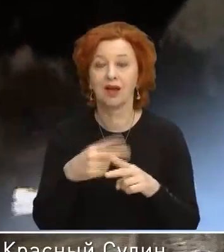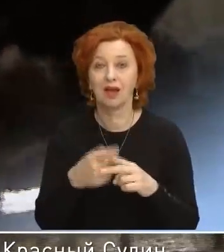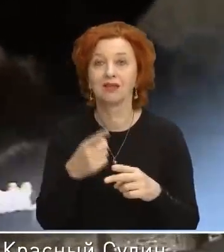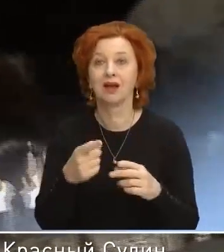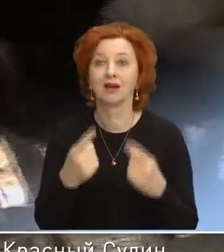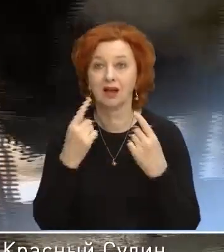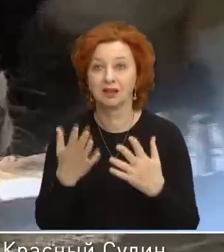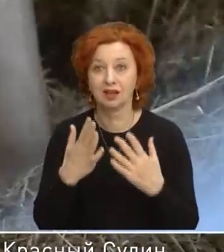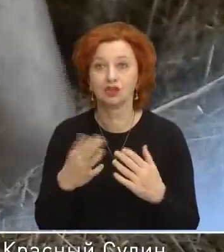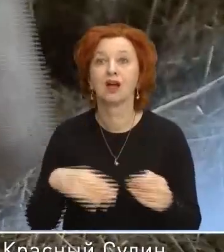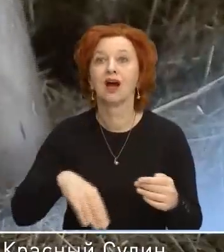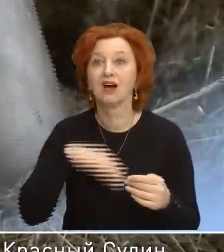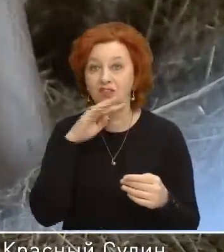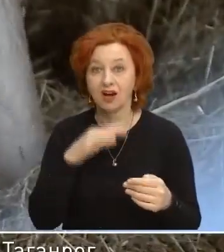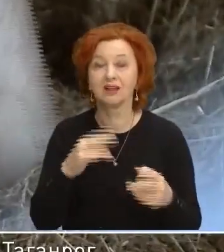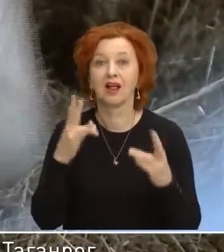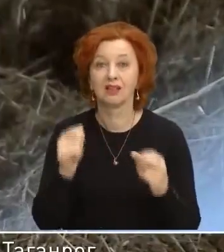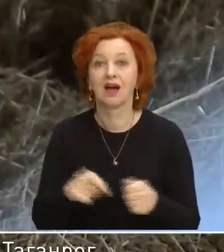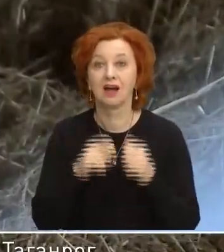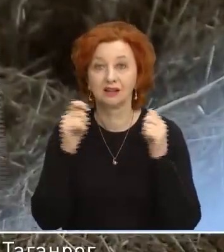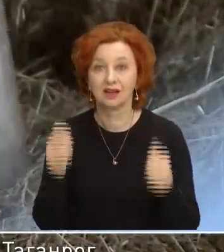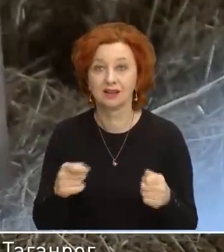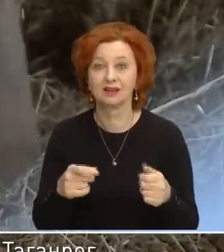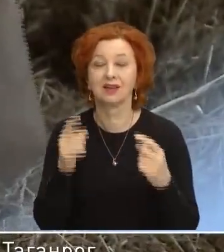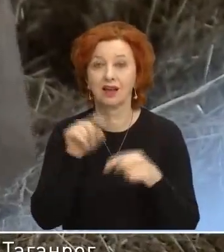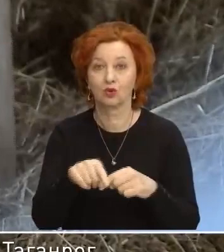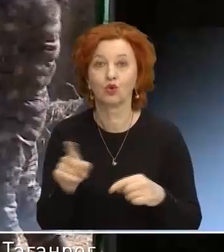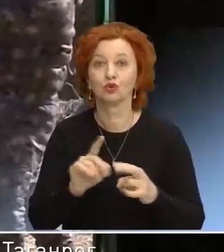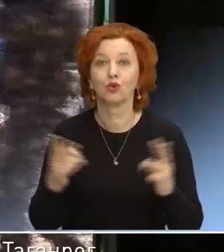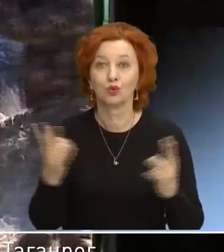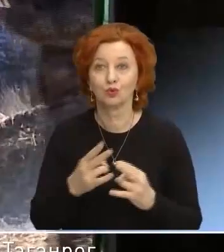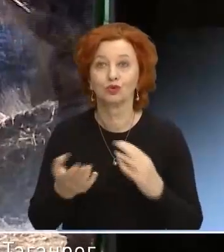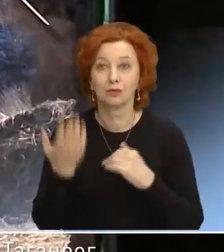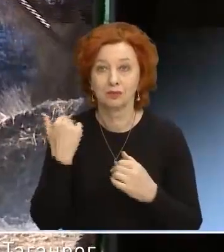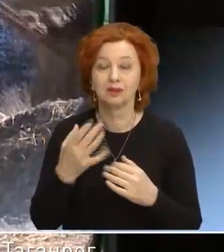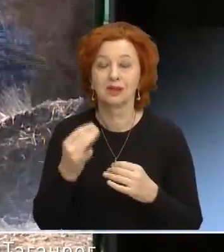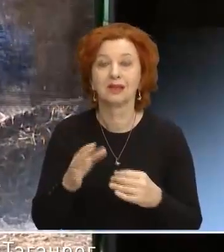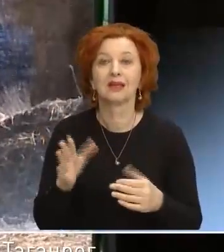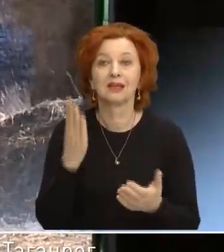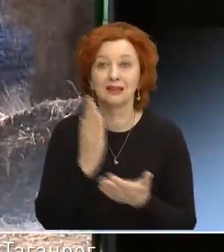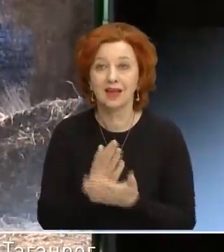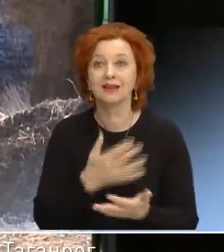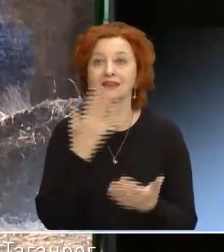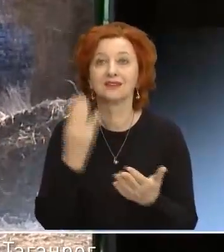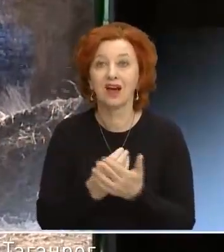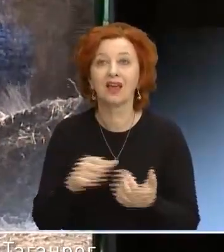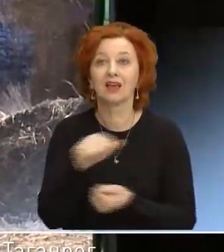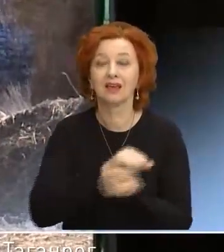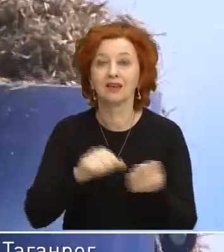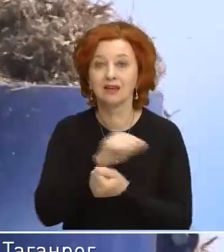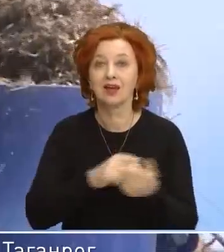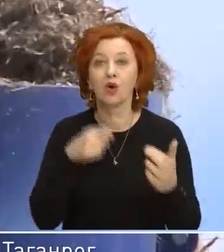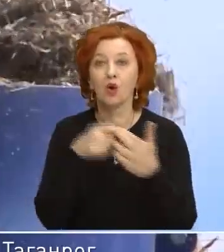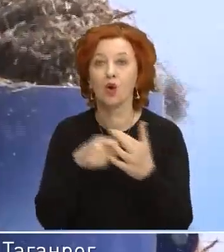было хватало для открытия. Тем более корпус все было. Были и есть свои корма, что в этом деле